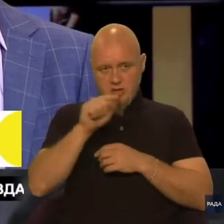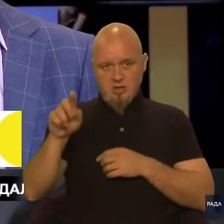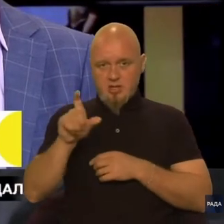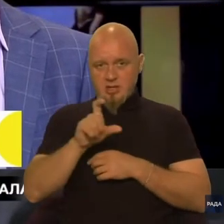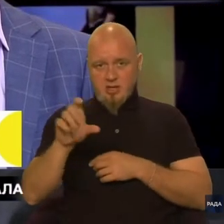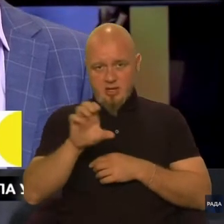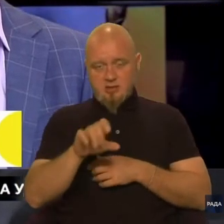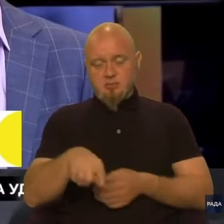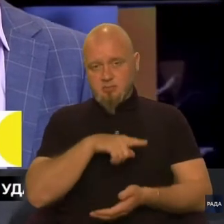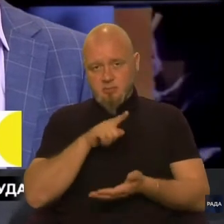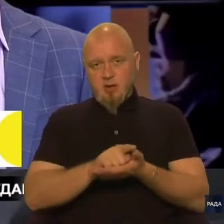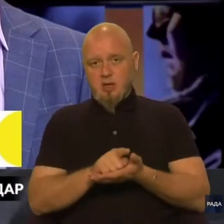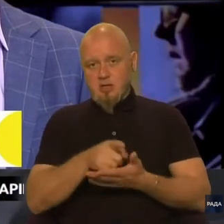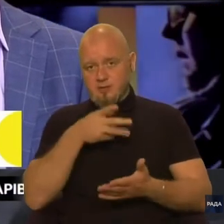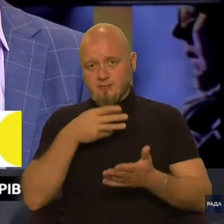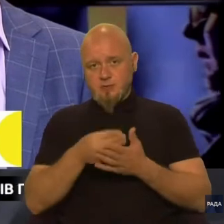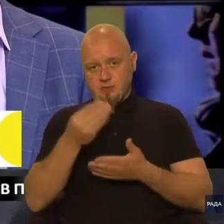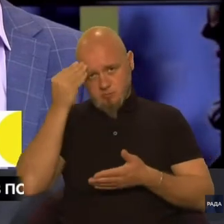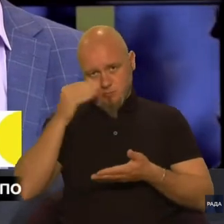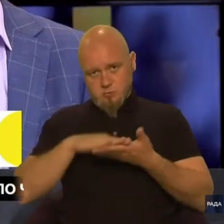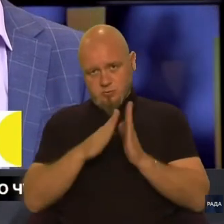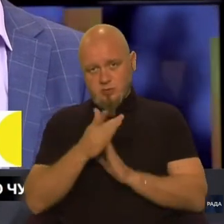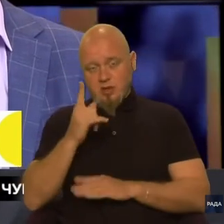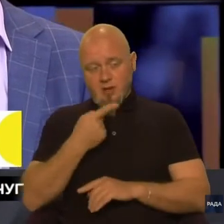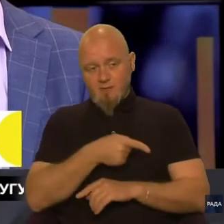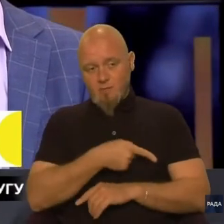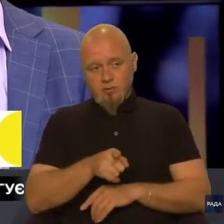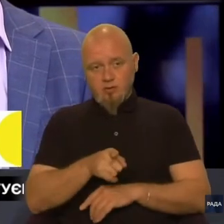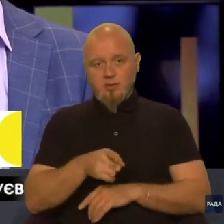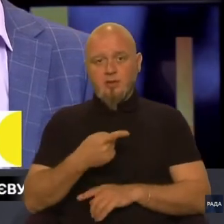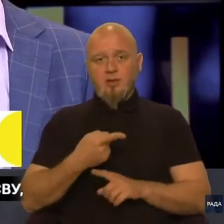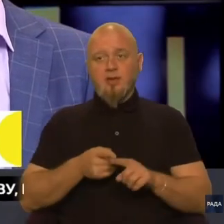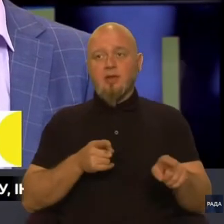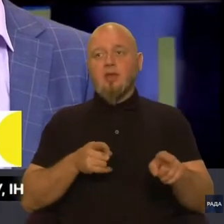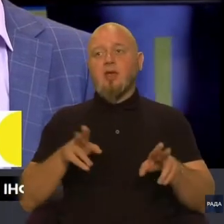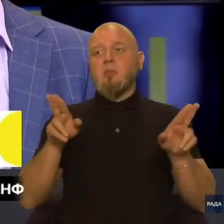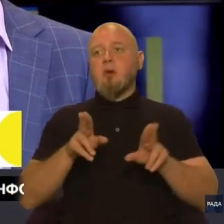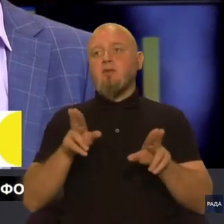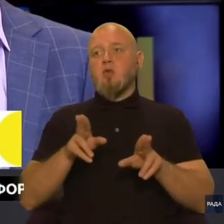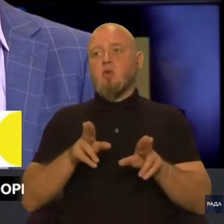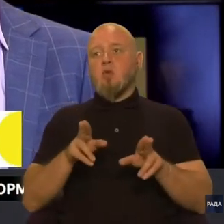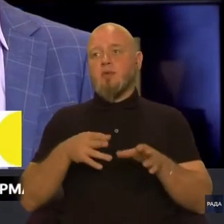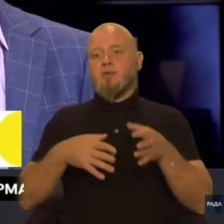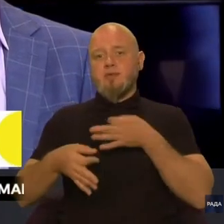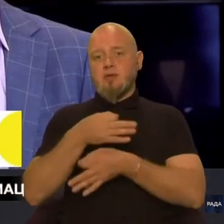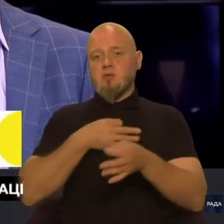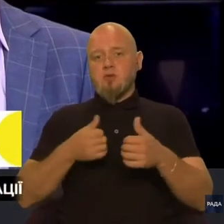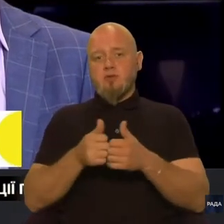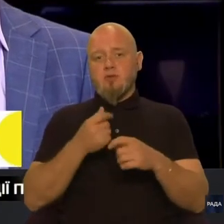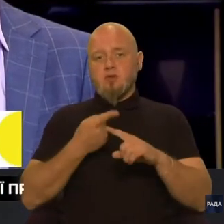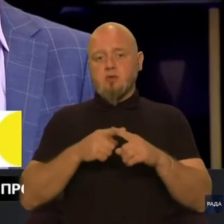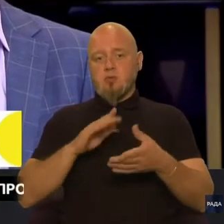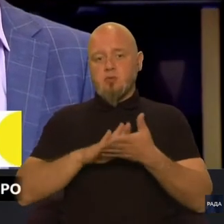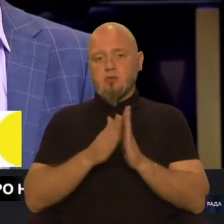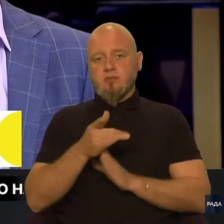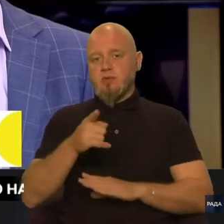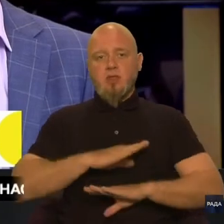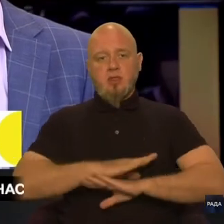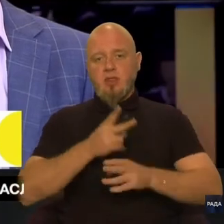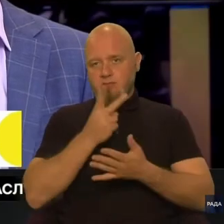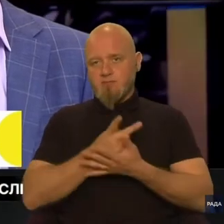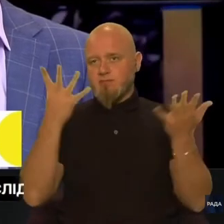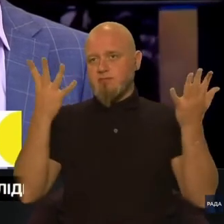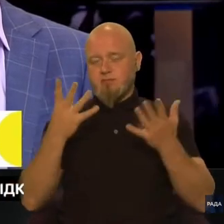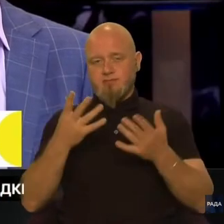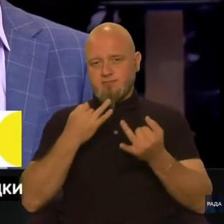має свої позиції але вони їх як правило дискусії навколо цих позицій вони не виносять на